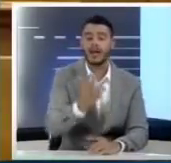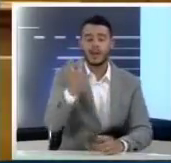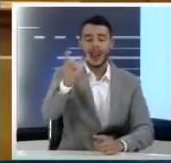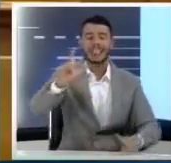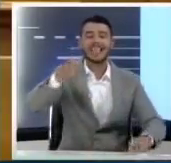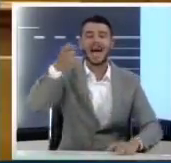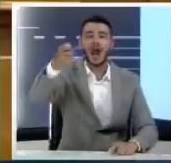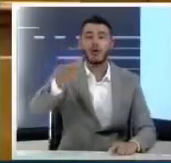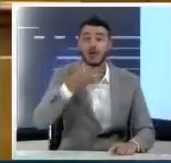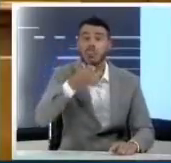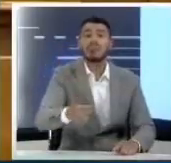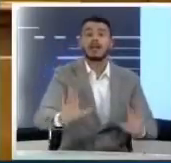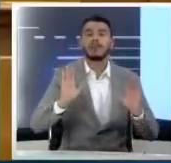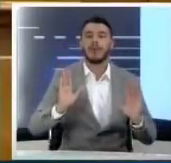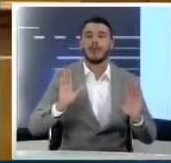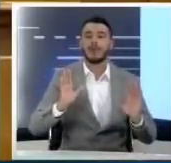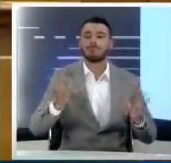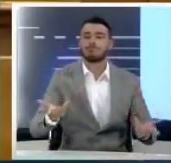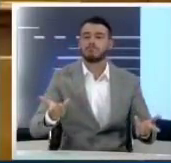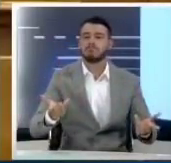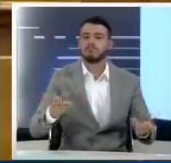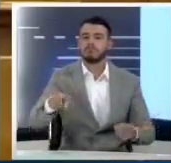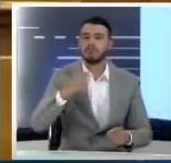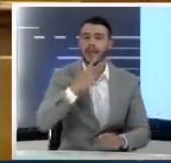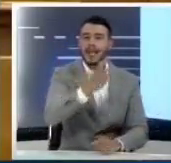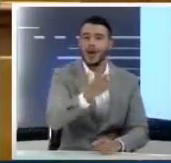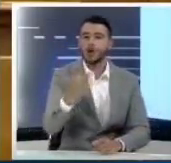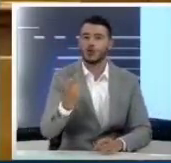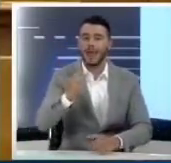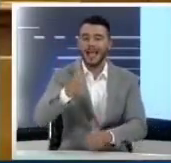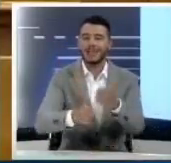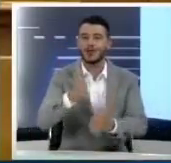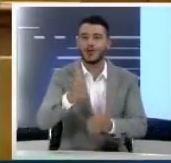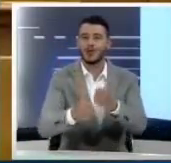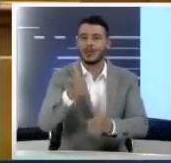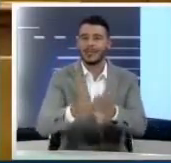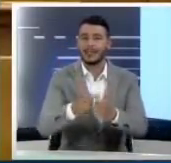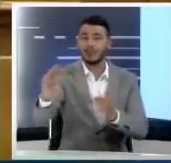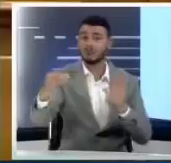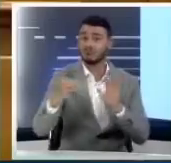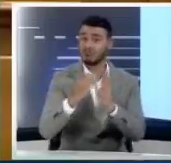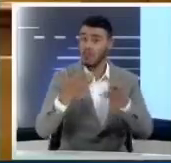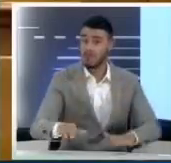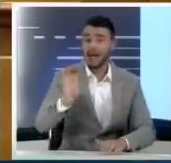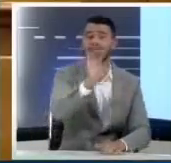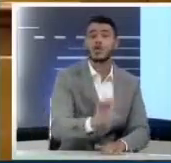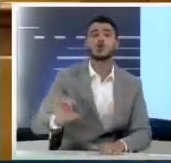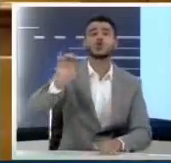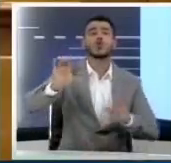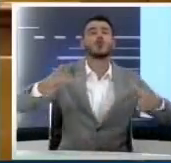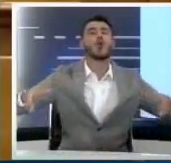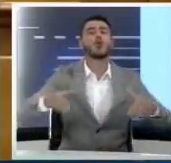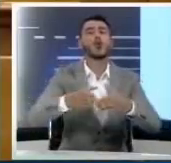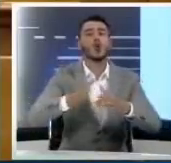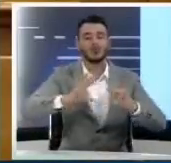Δηλαδή, είναι σαν να μην ξέρει ότι στις 21 Ιουνίου ήταν στην ατζέντα του Eurogroup το χρέος. Δηλαδή, θέλω να